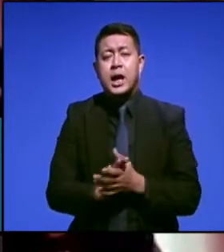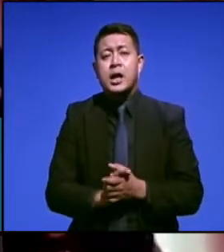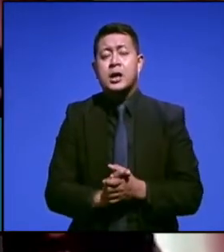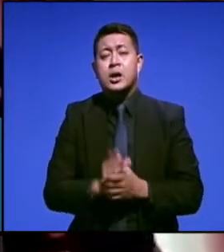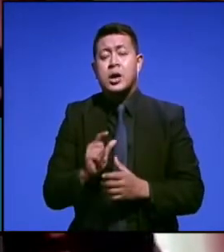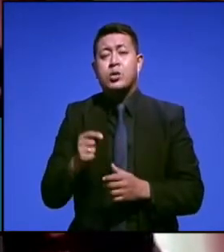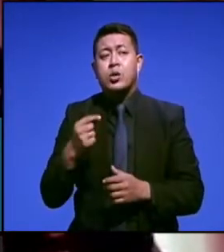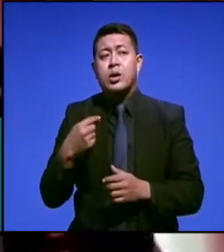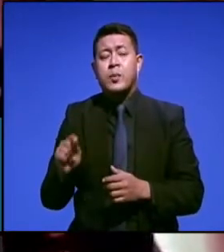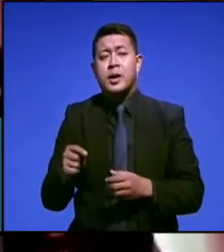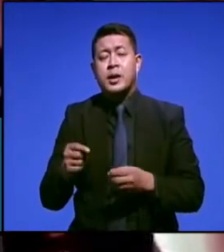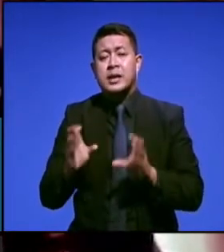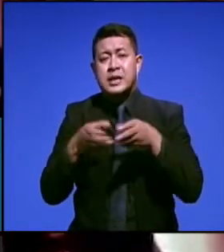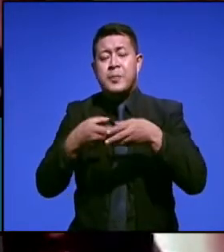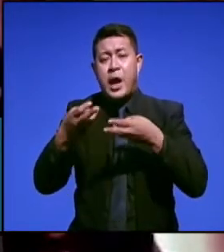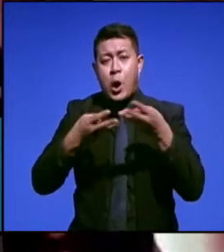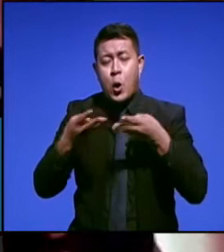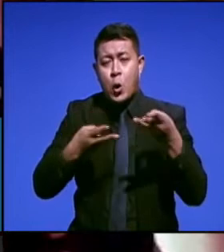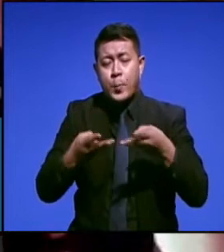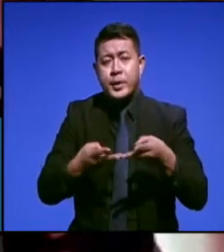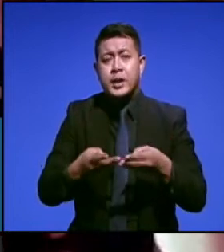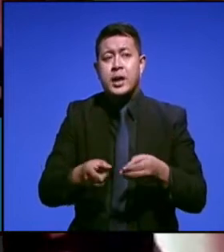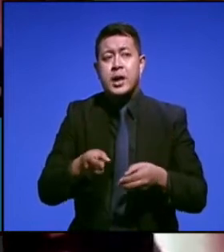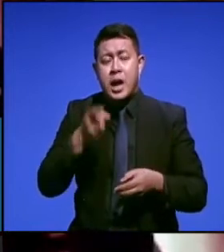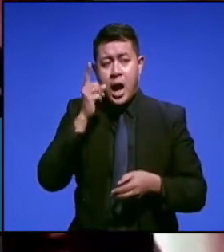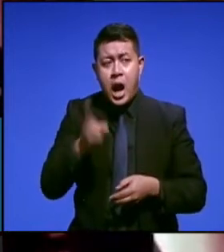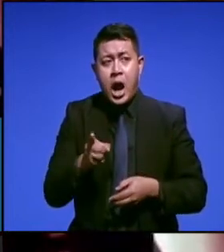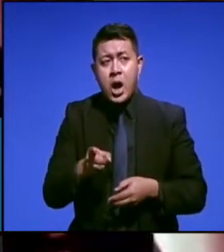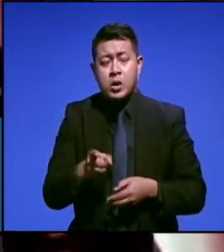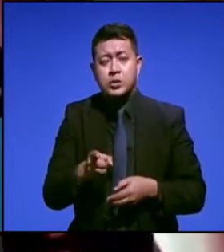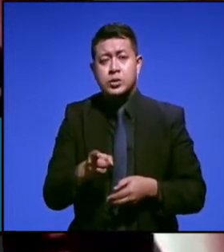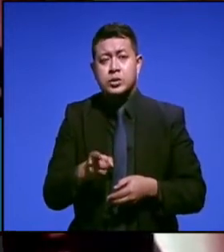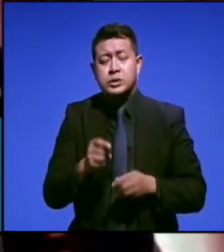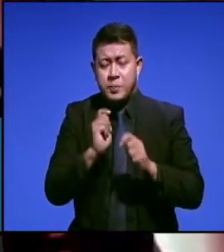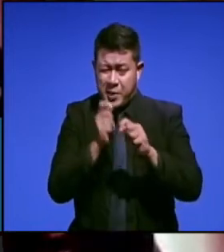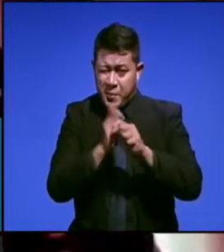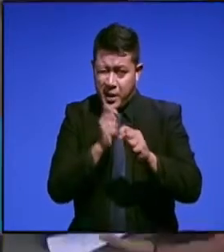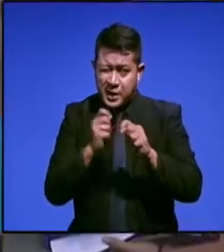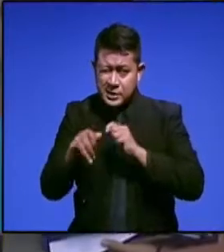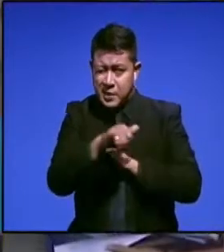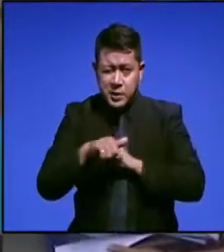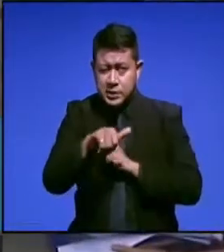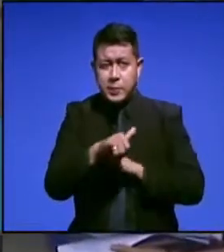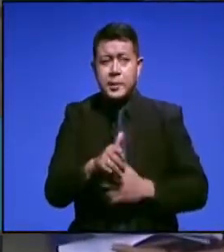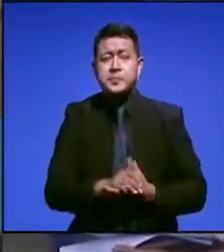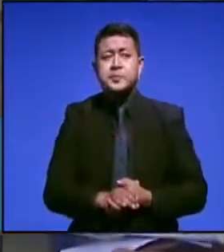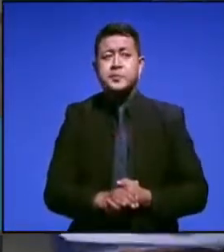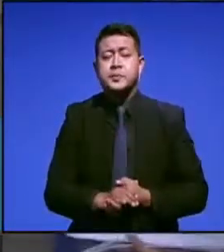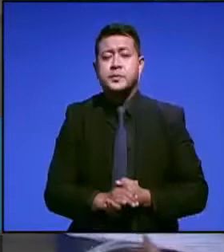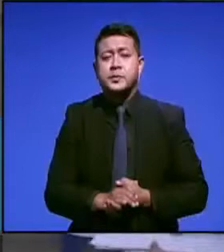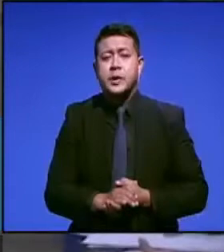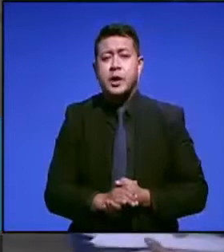tentu Kementerian Tim Ekonomi ya yang harus kita perbaiki bersama-sama.